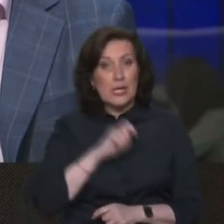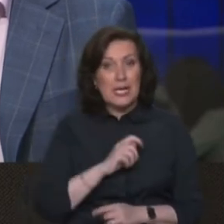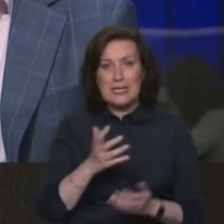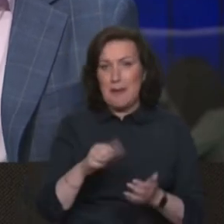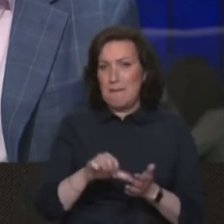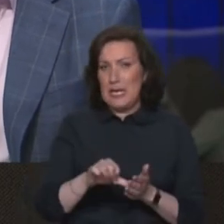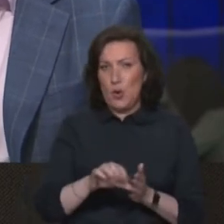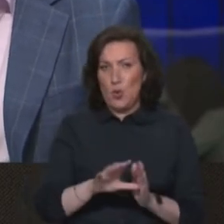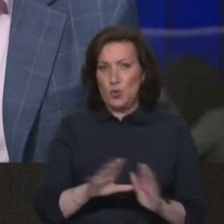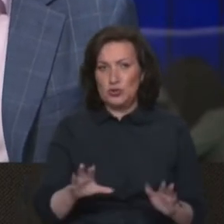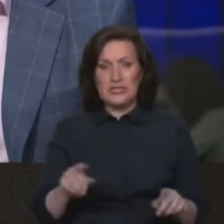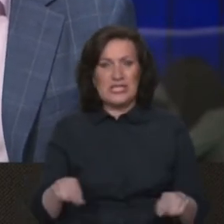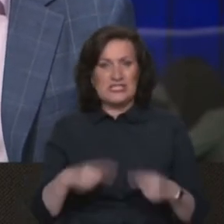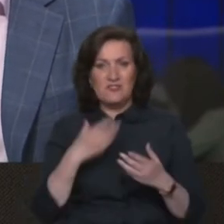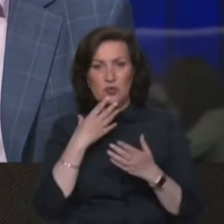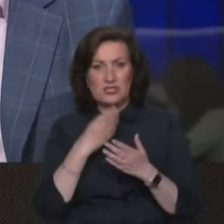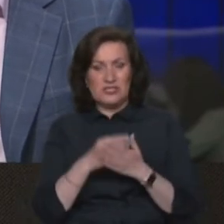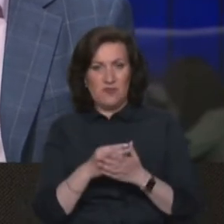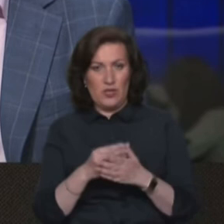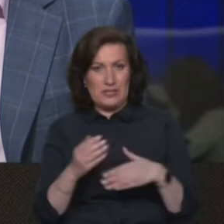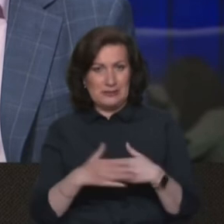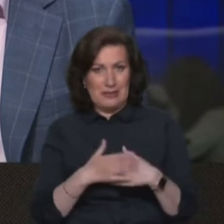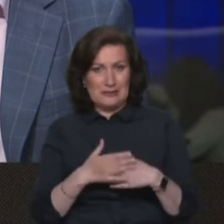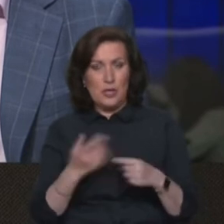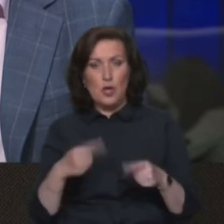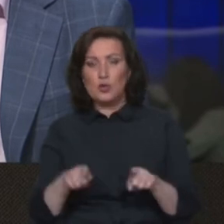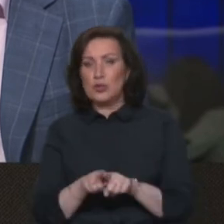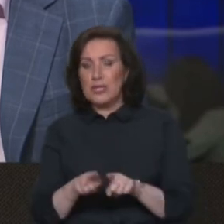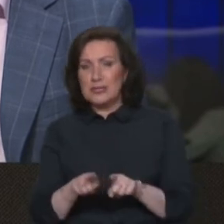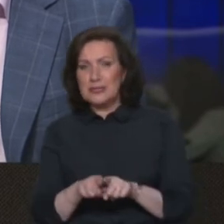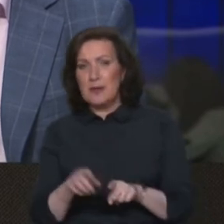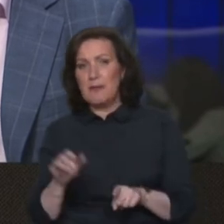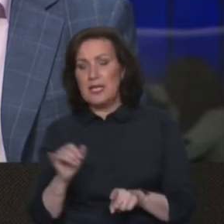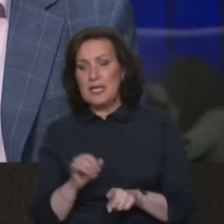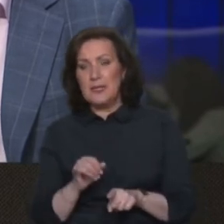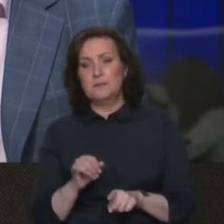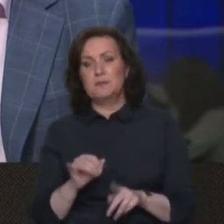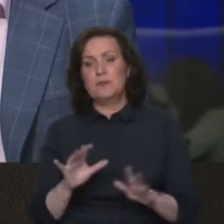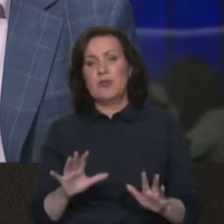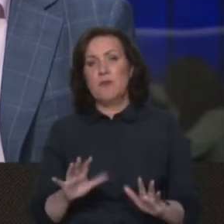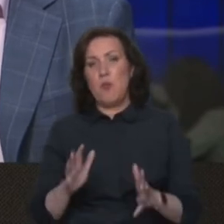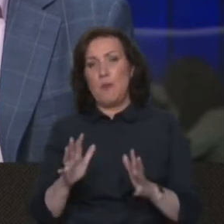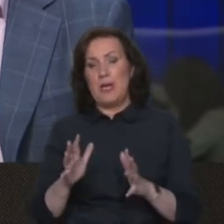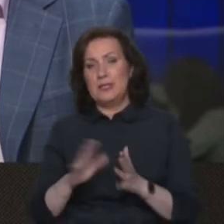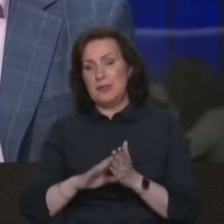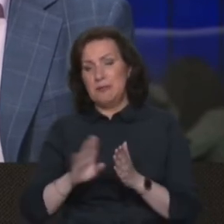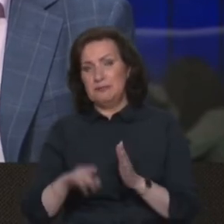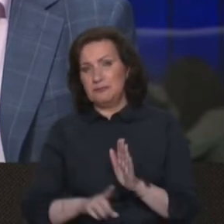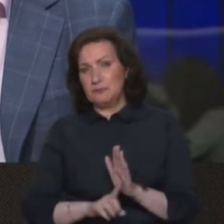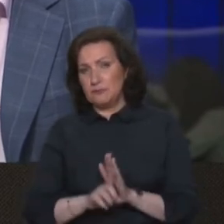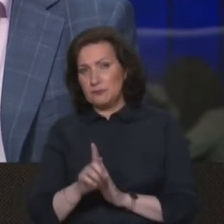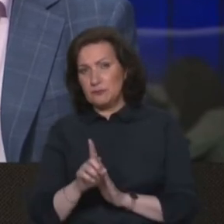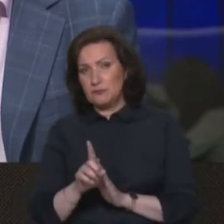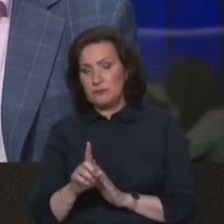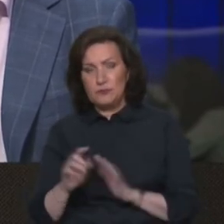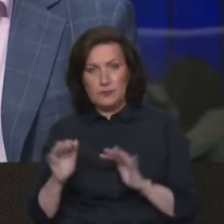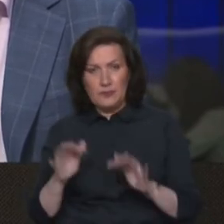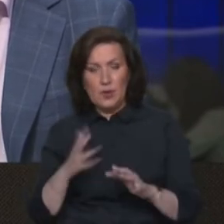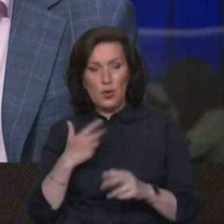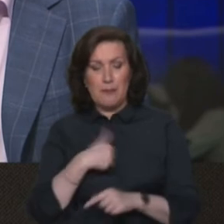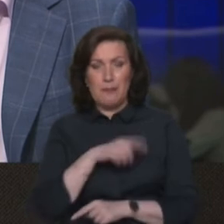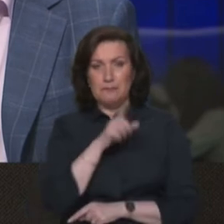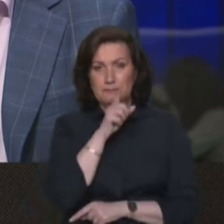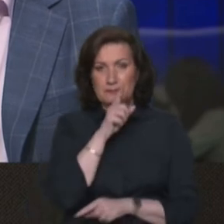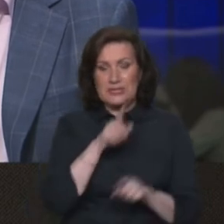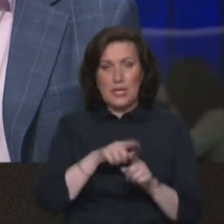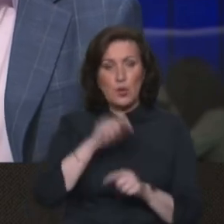бере участь, не створює свої саміти, то так само в моментах після початку контрнаступу, коли ми